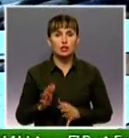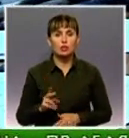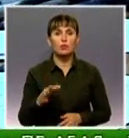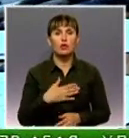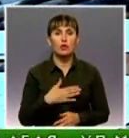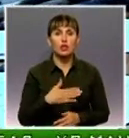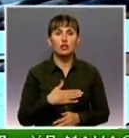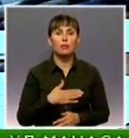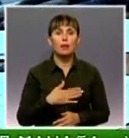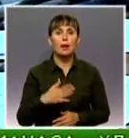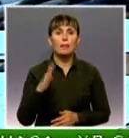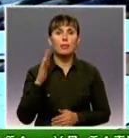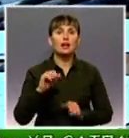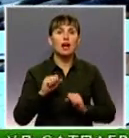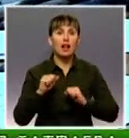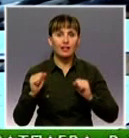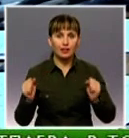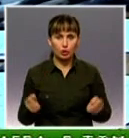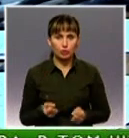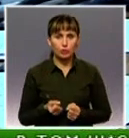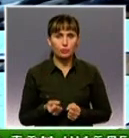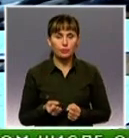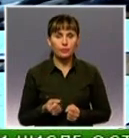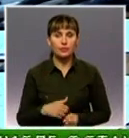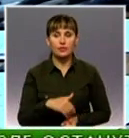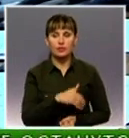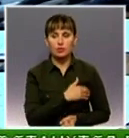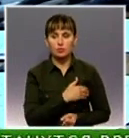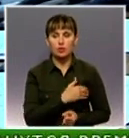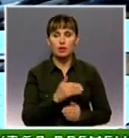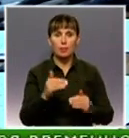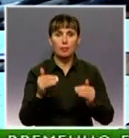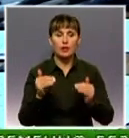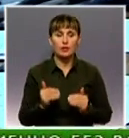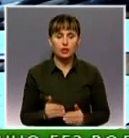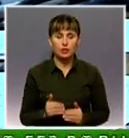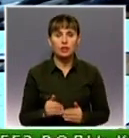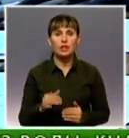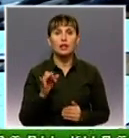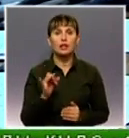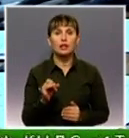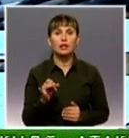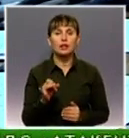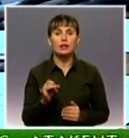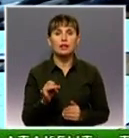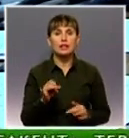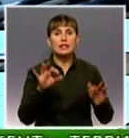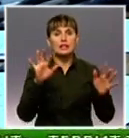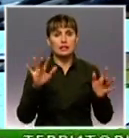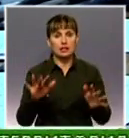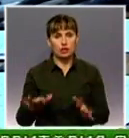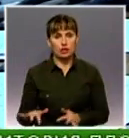нашим прогнозам, холодным, температура пониженная,